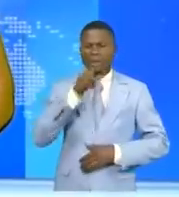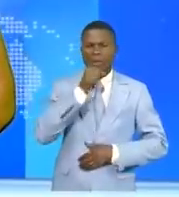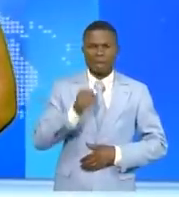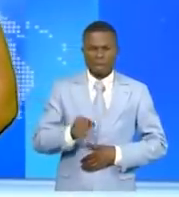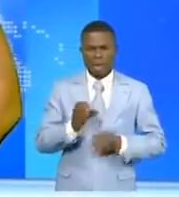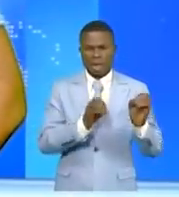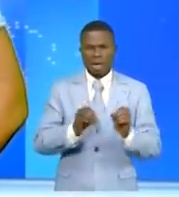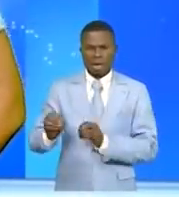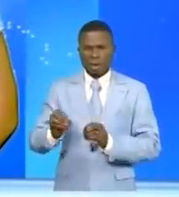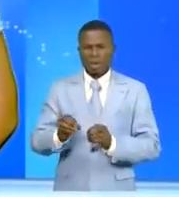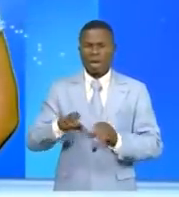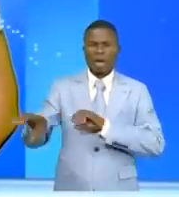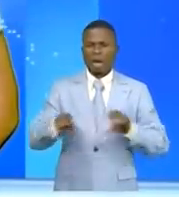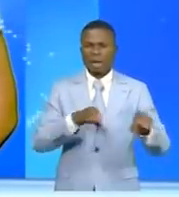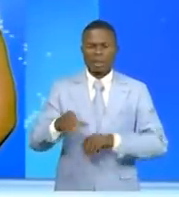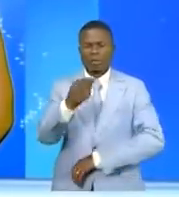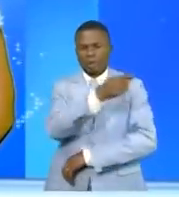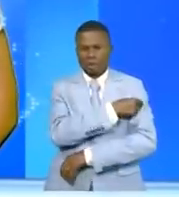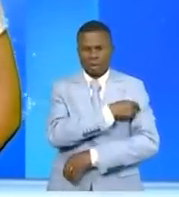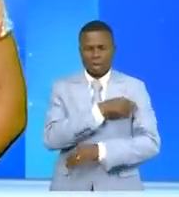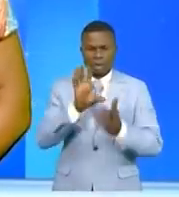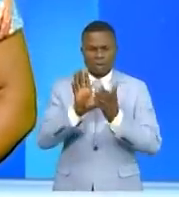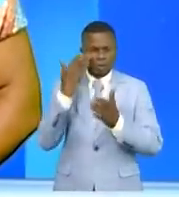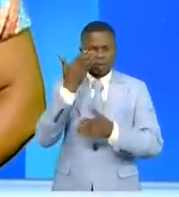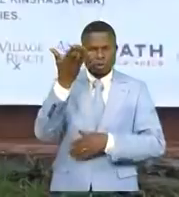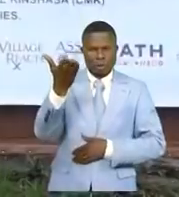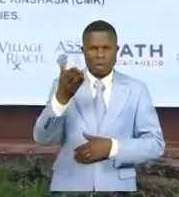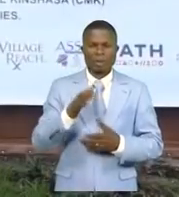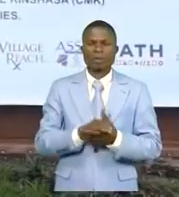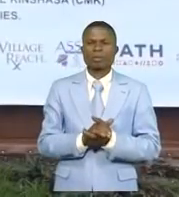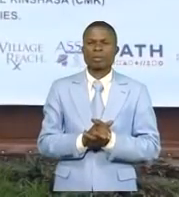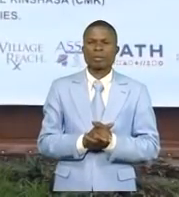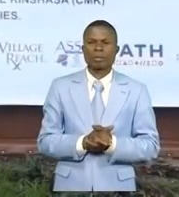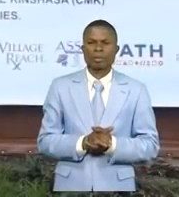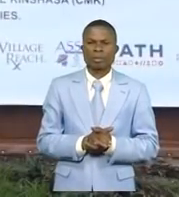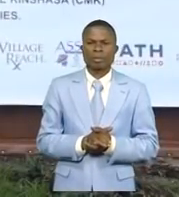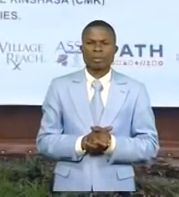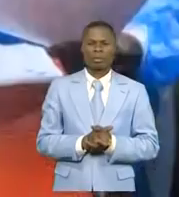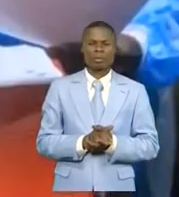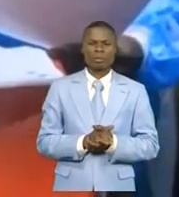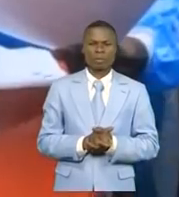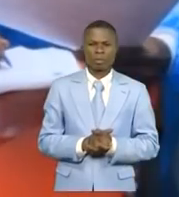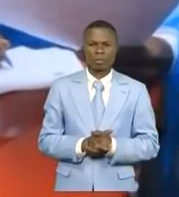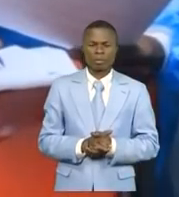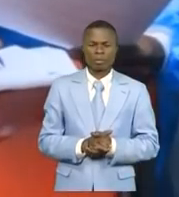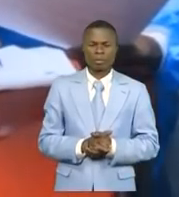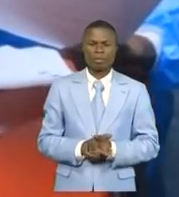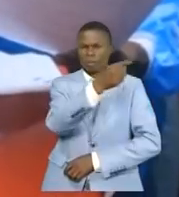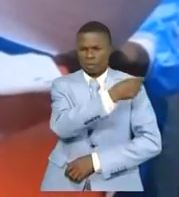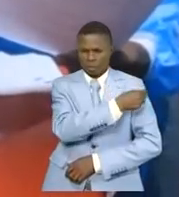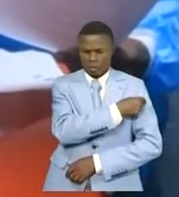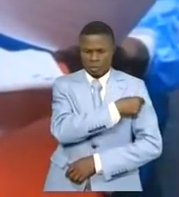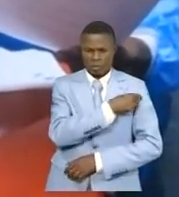présidé la cérémonie. Pour en parler, Eugénie Dada Chaban. Les premières doses de vaccins AstraZeneca ont